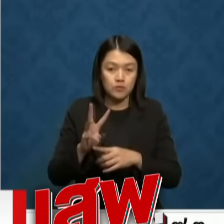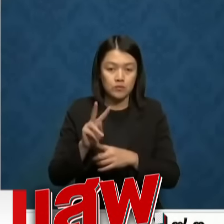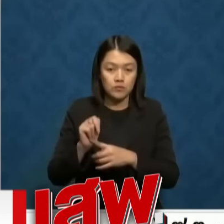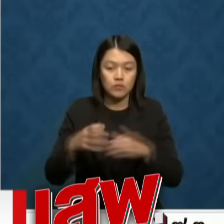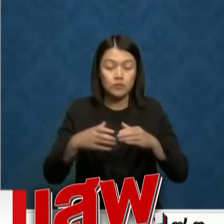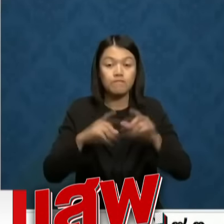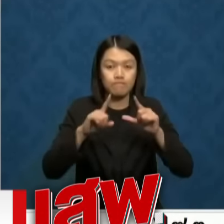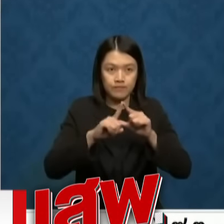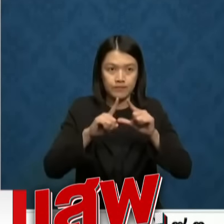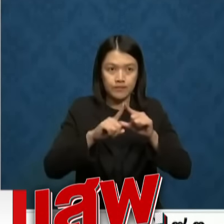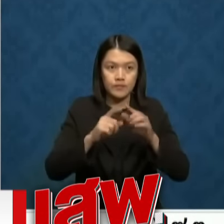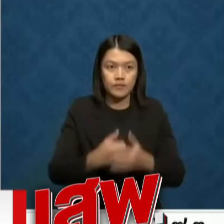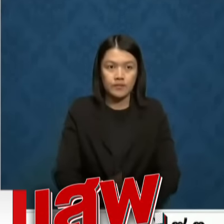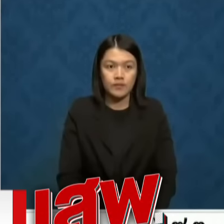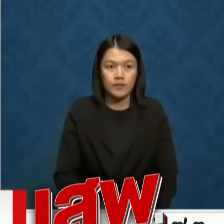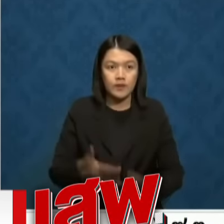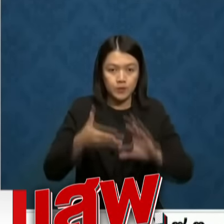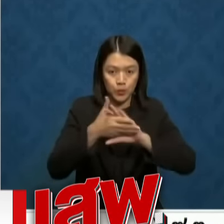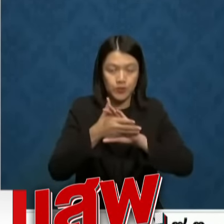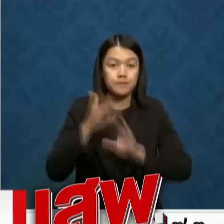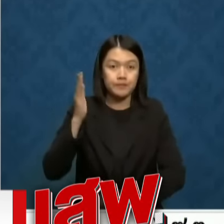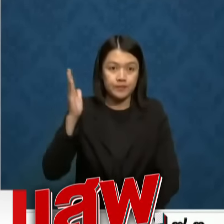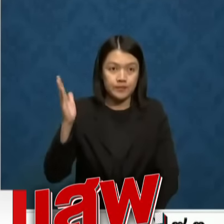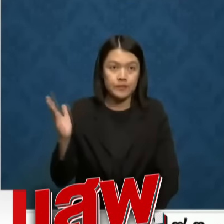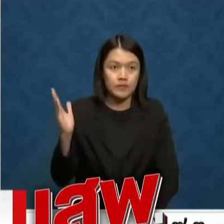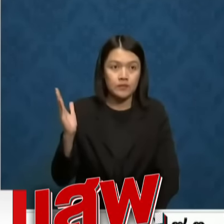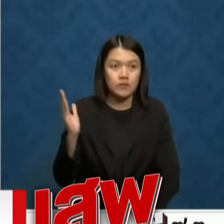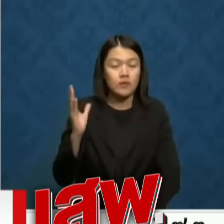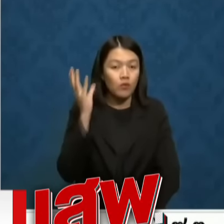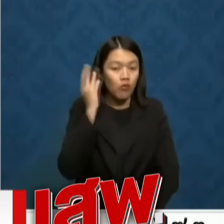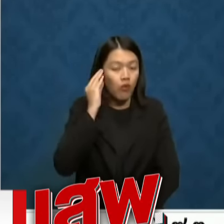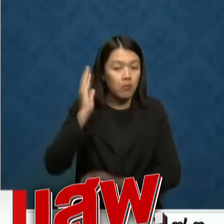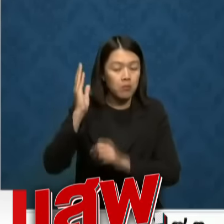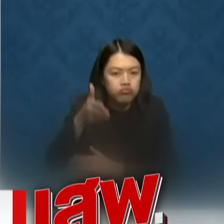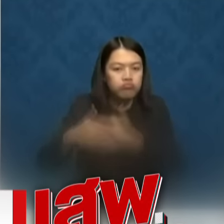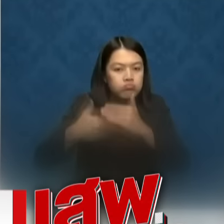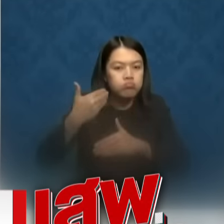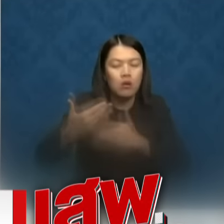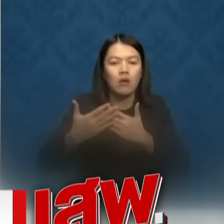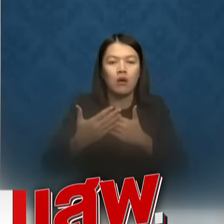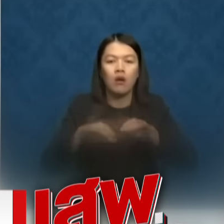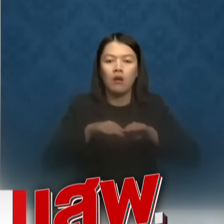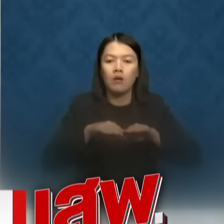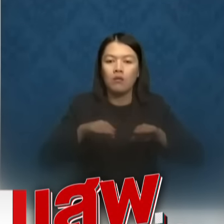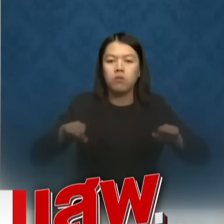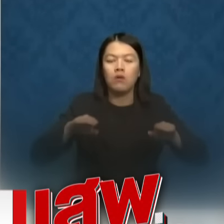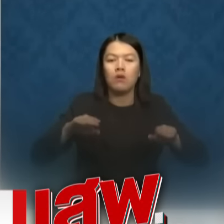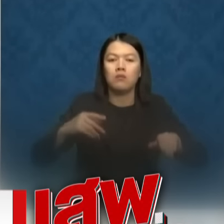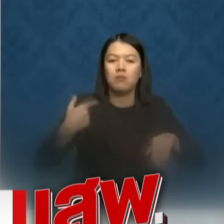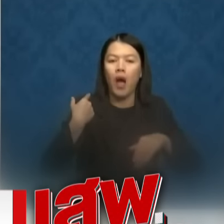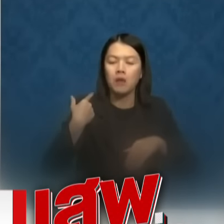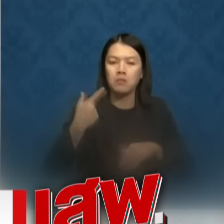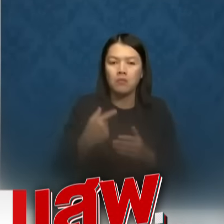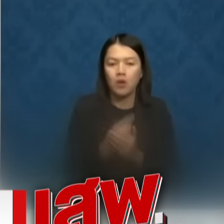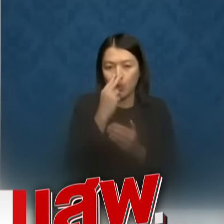คะเพื่อพิจารณาเรื่องด่วนคณะรัฐมนตรีแถลงนโยบายต่อรัฐสภาก็มีการอภิปรายกันหลากหลายประเด็นค่ะแต่ประเด็นที่เป็นด